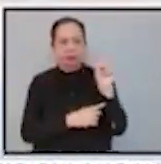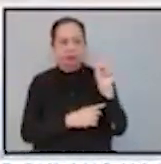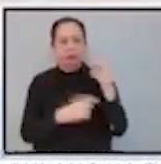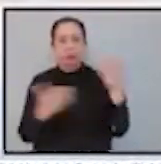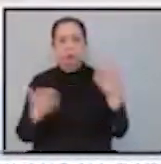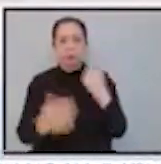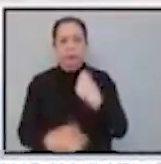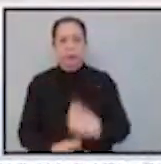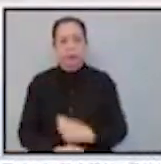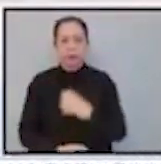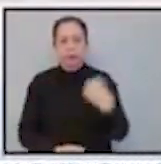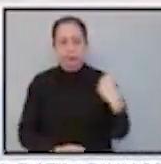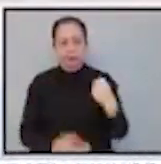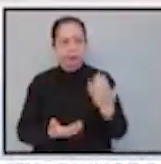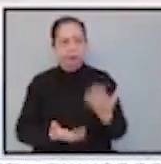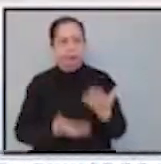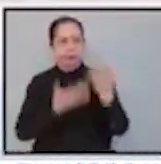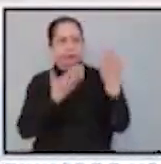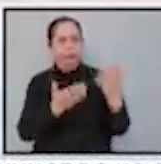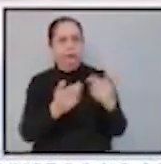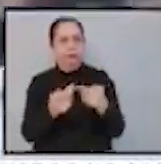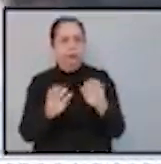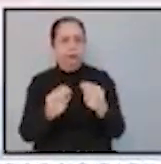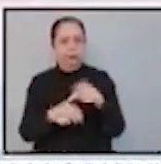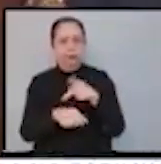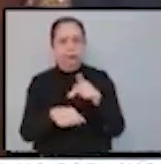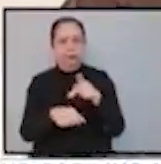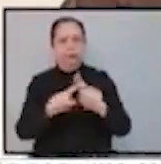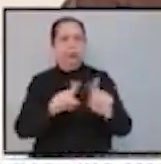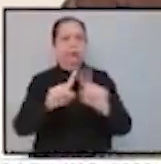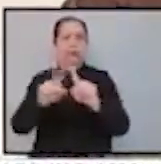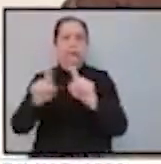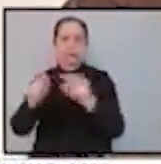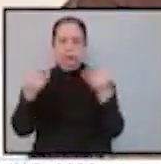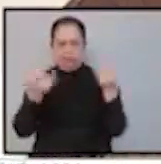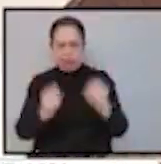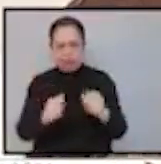para ilatag ang posisyon ng Pilipinas sa iba't ibang usapin.